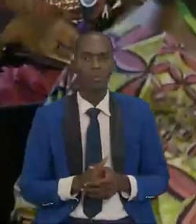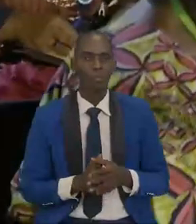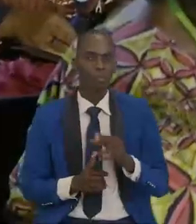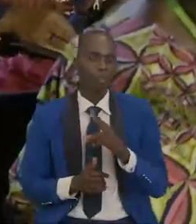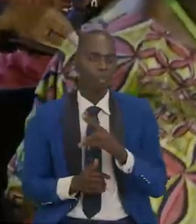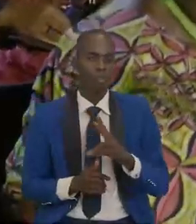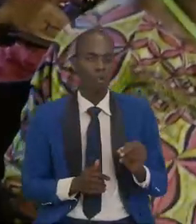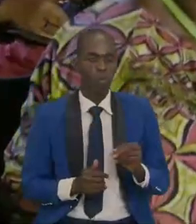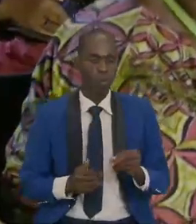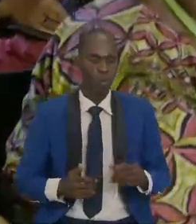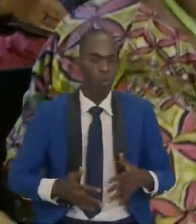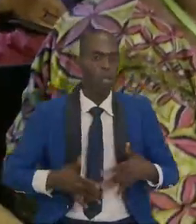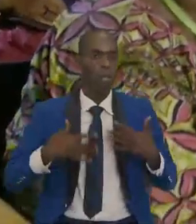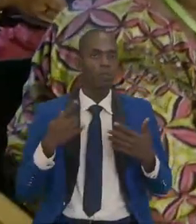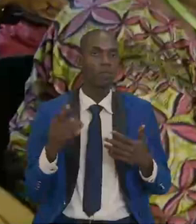avant d'arriver ici.